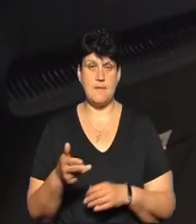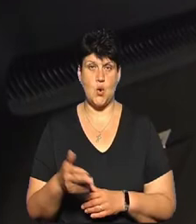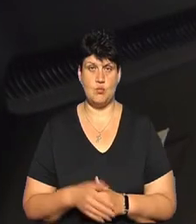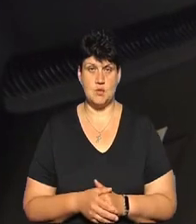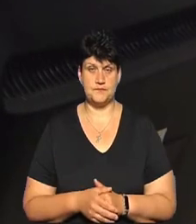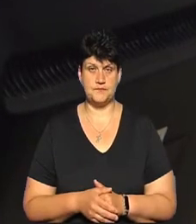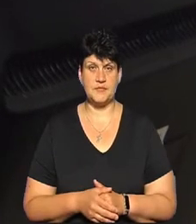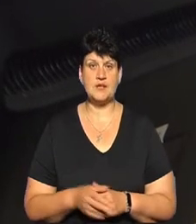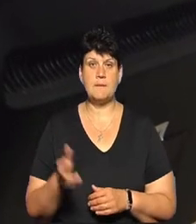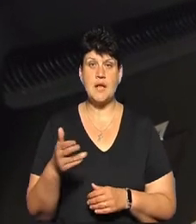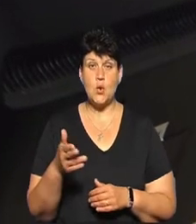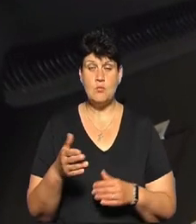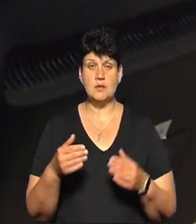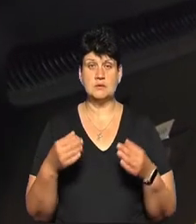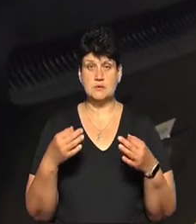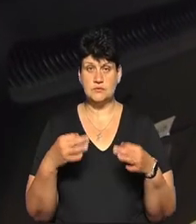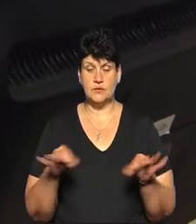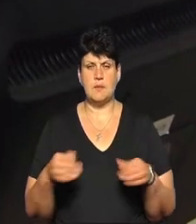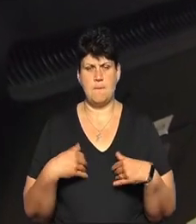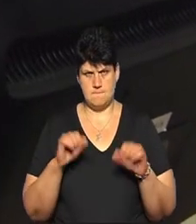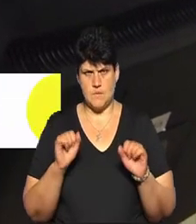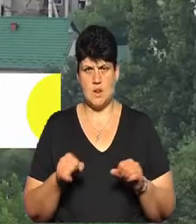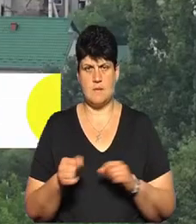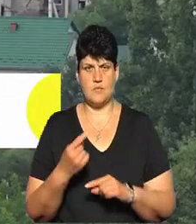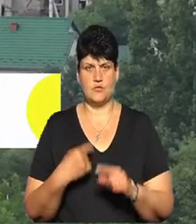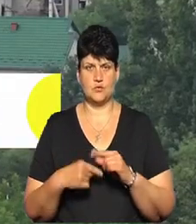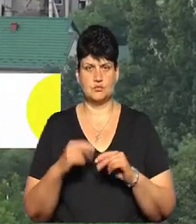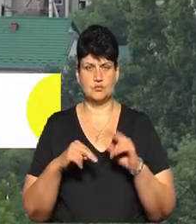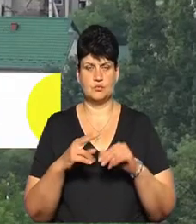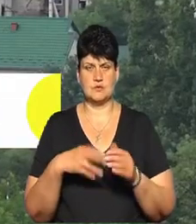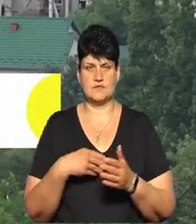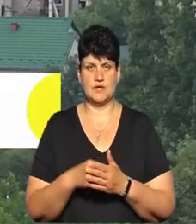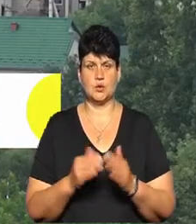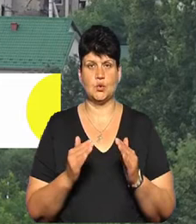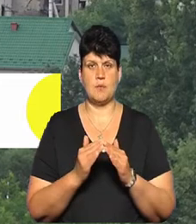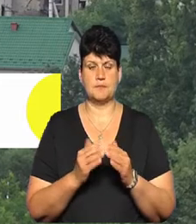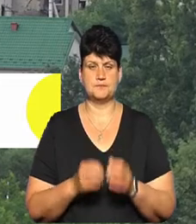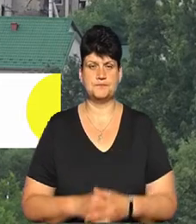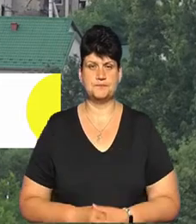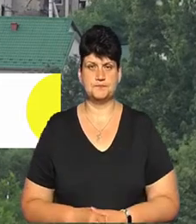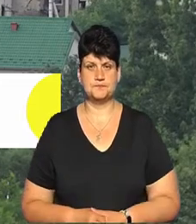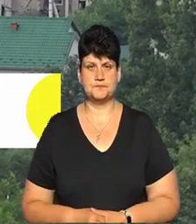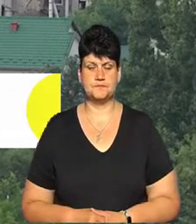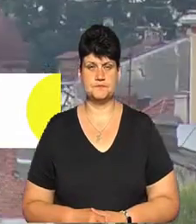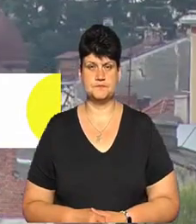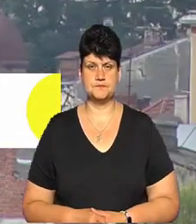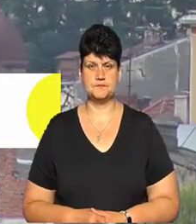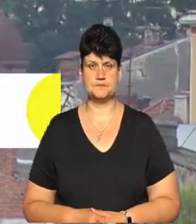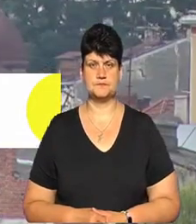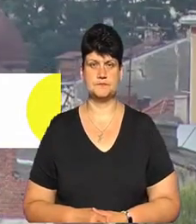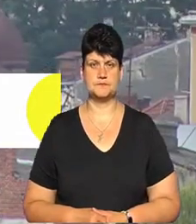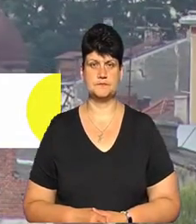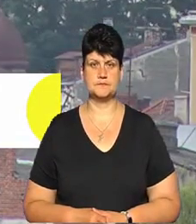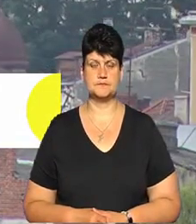освободили, ми могли б повернутися і відстроїти свої дома. Тарас Бурак, Богдана Савицька, Василь Панчук. Новини